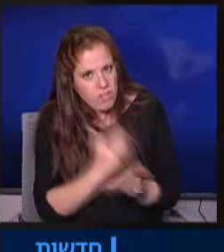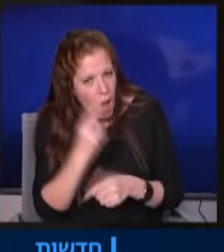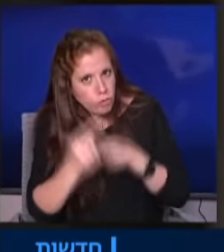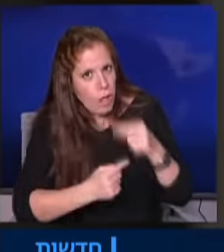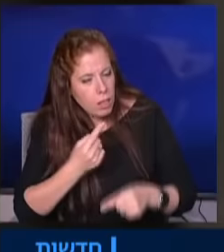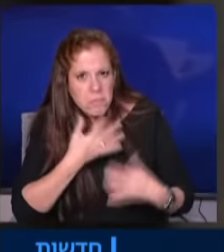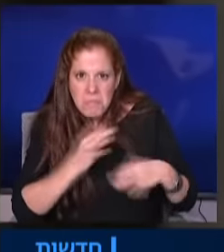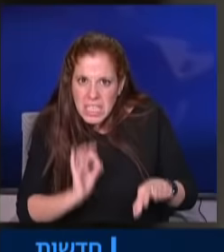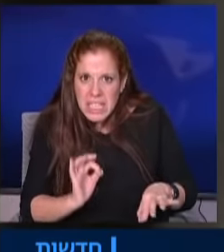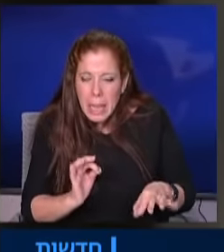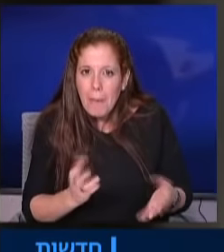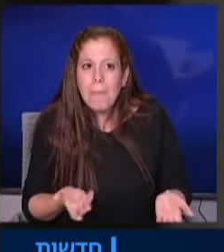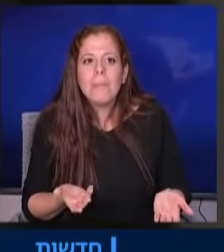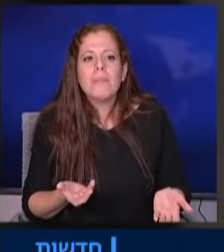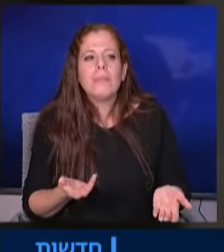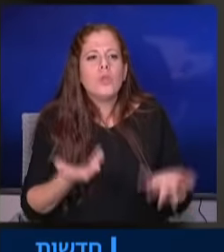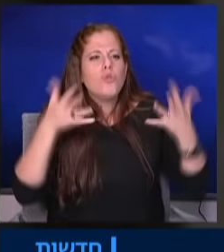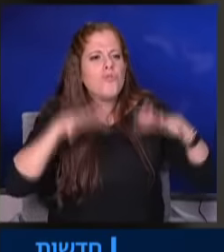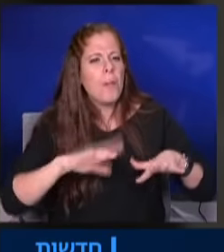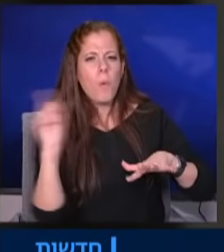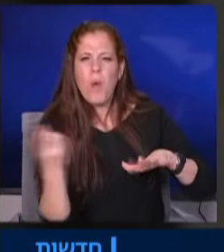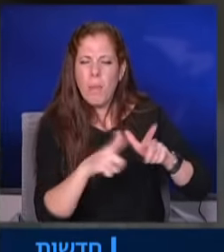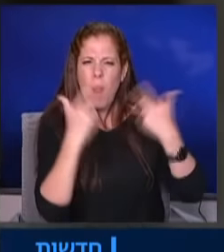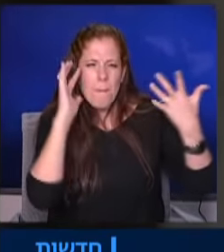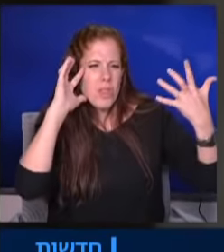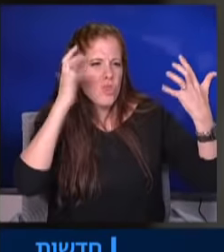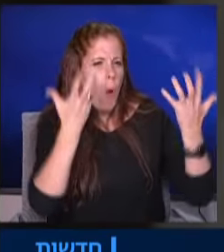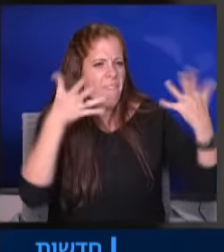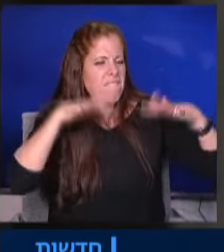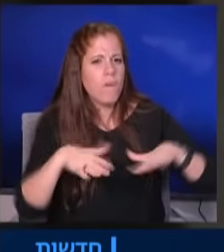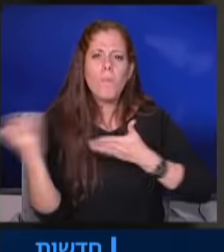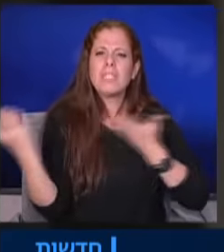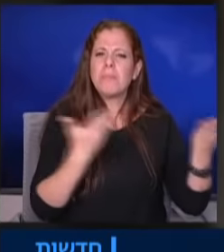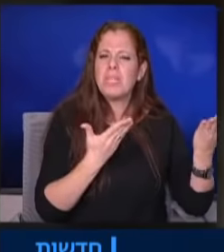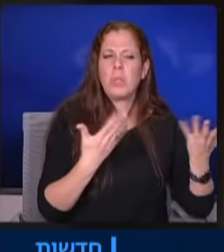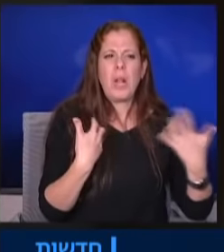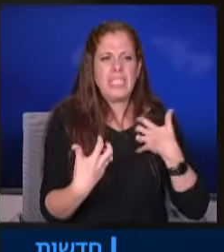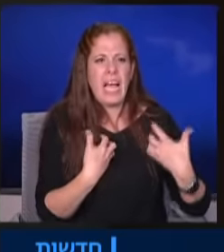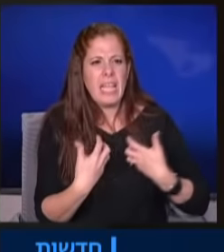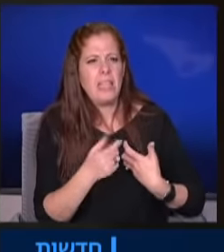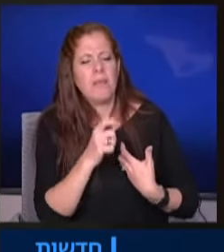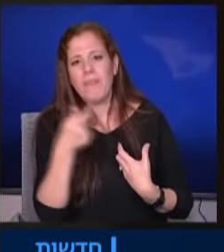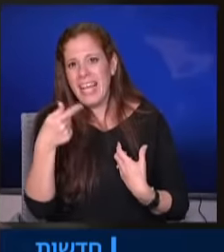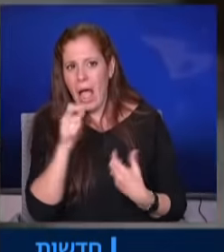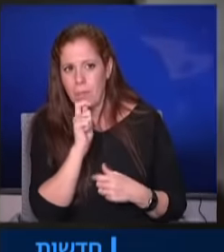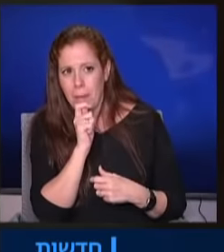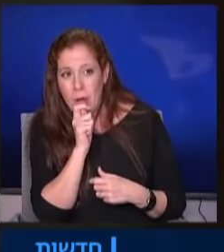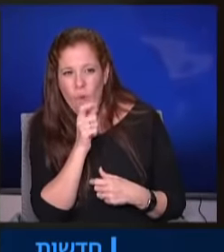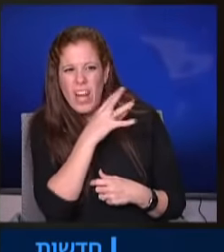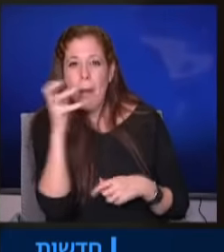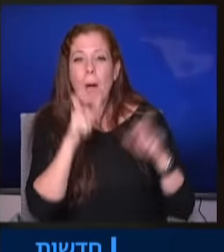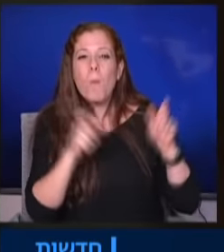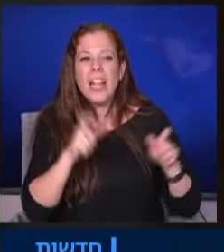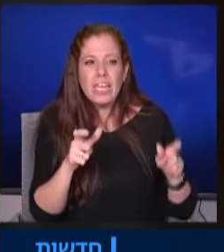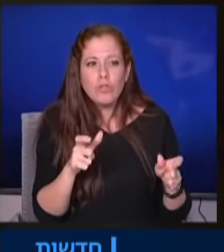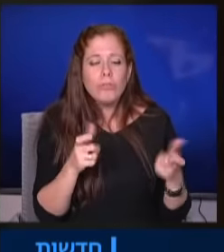רציניים. יושבים שם כולם, באולם מטורף, הוא מזמין את כל השחקנים, וגיא ברם במיקרופון. 400 איש